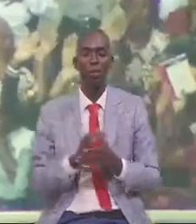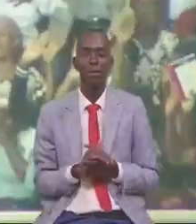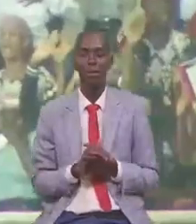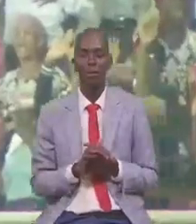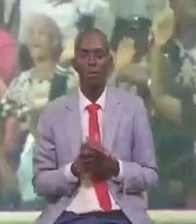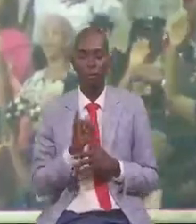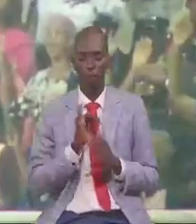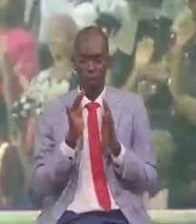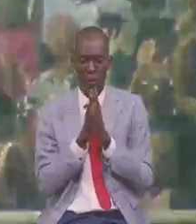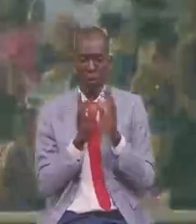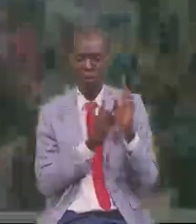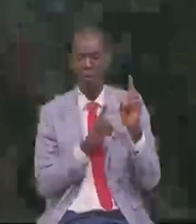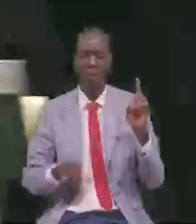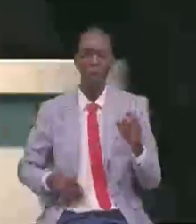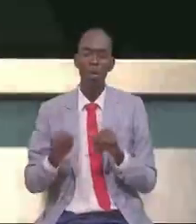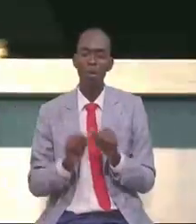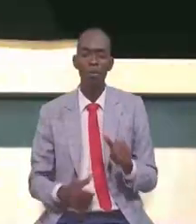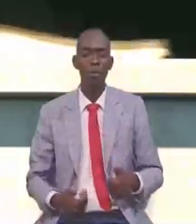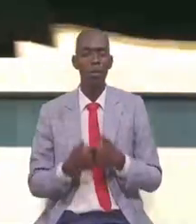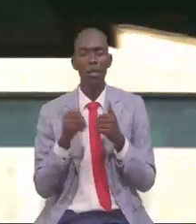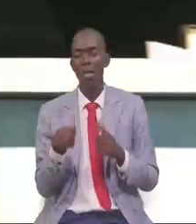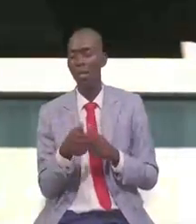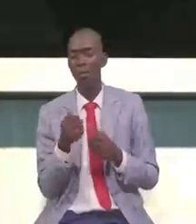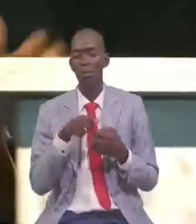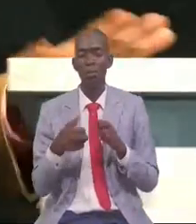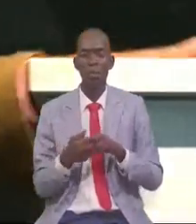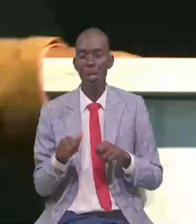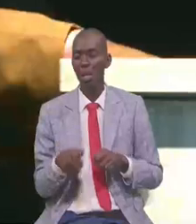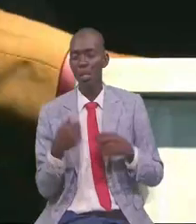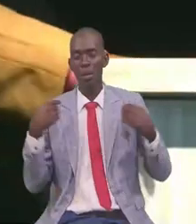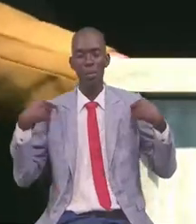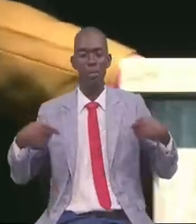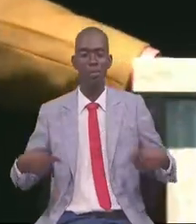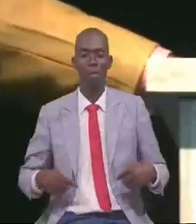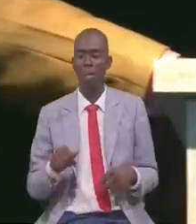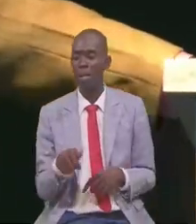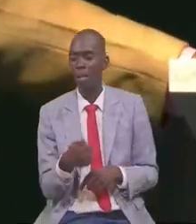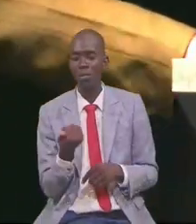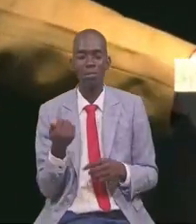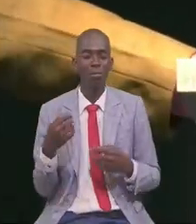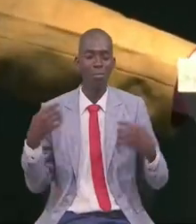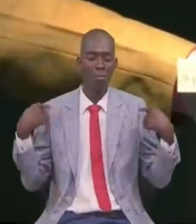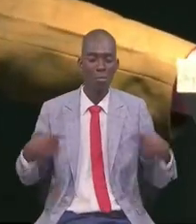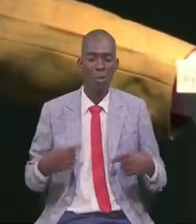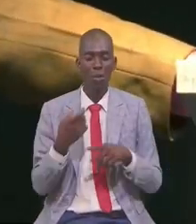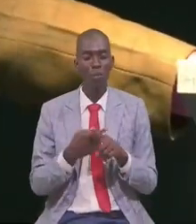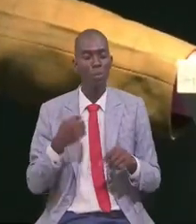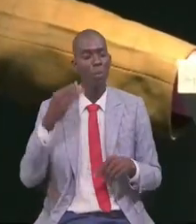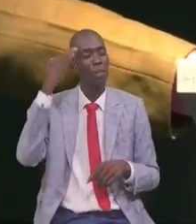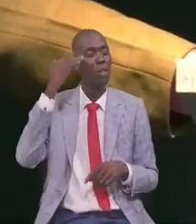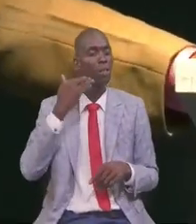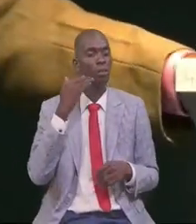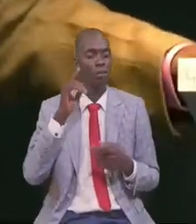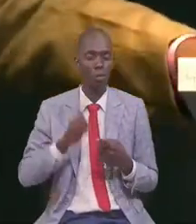Seigneur, que tout défi, tout problème, toute douleur, toute infirmité de la tête jusqu'à la plante des